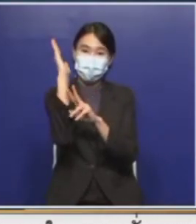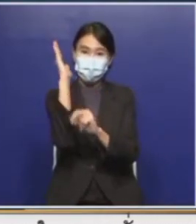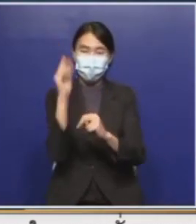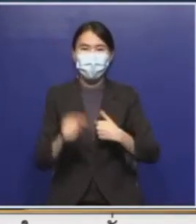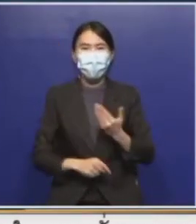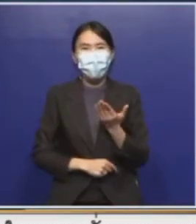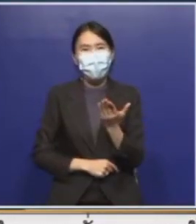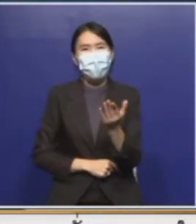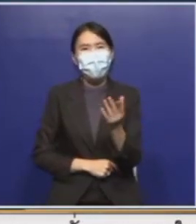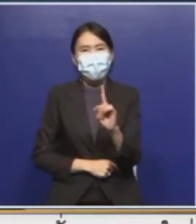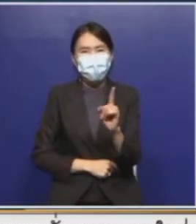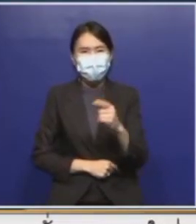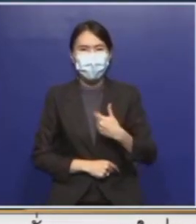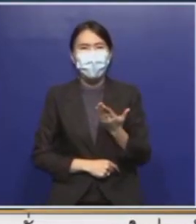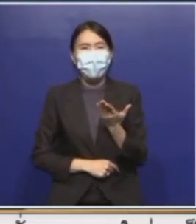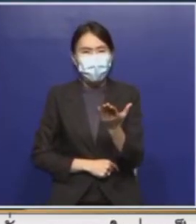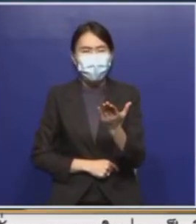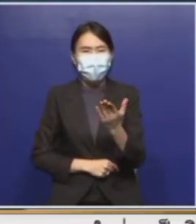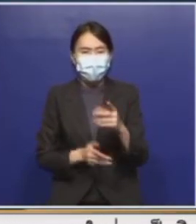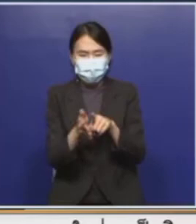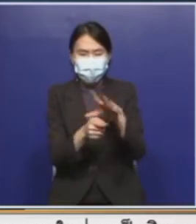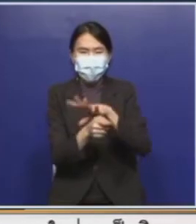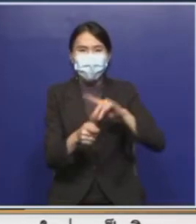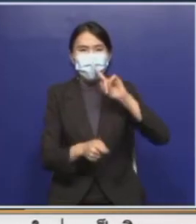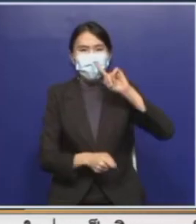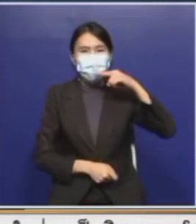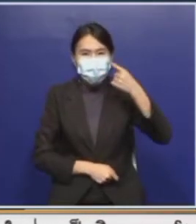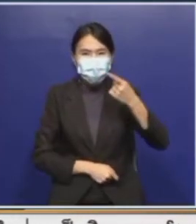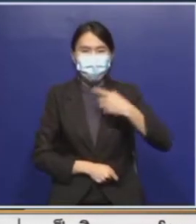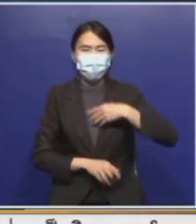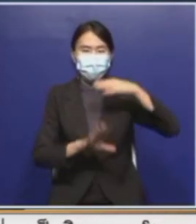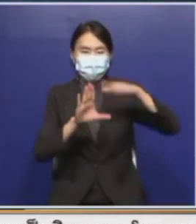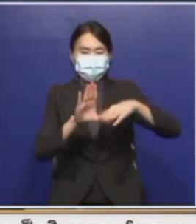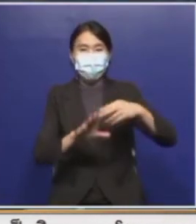Comics